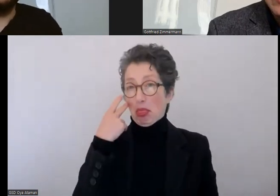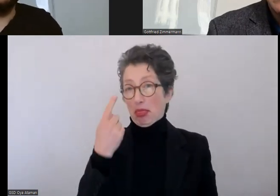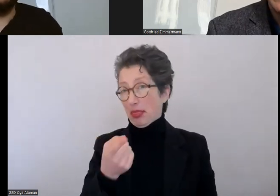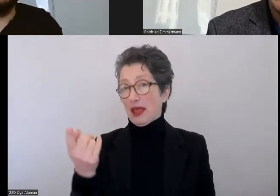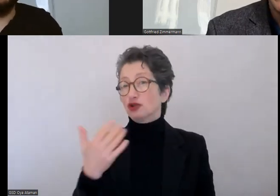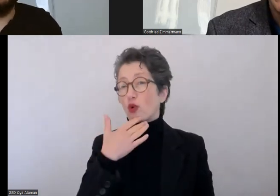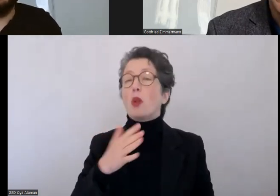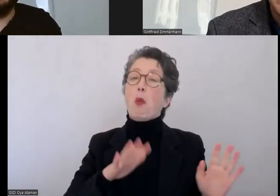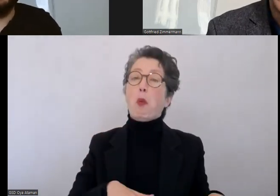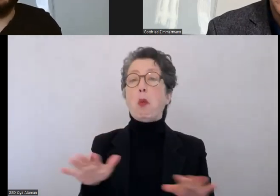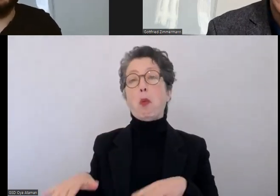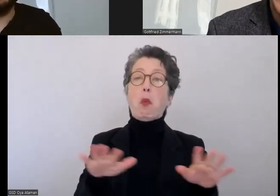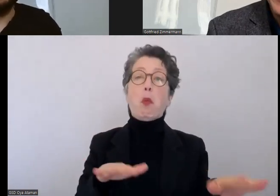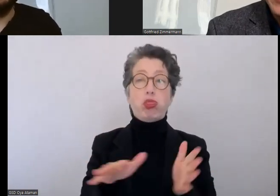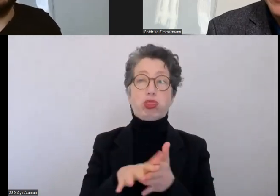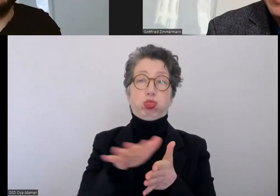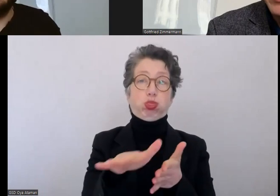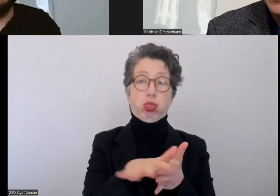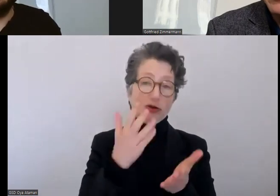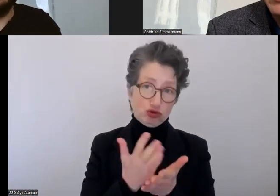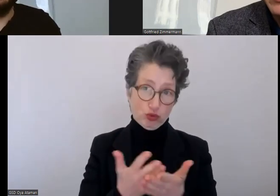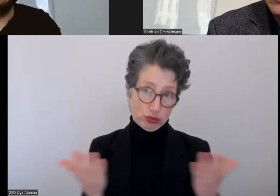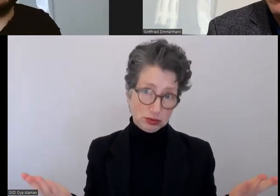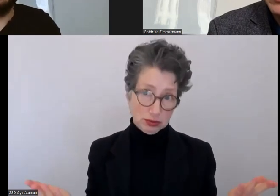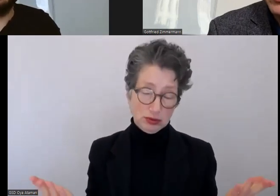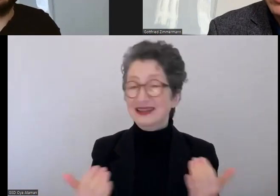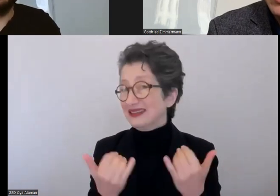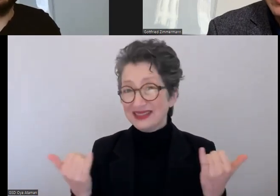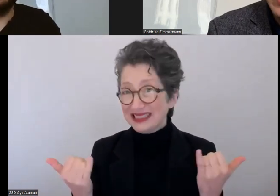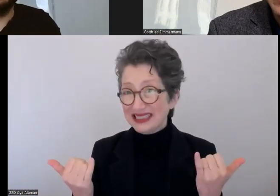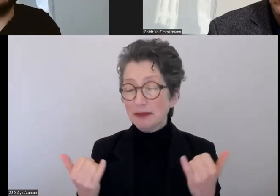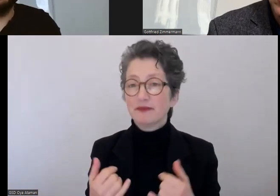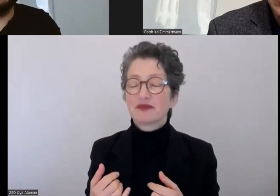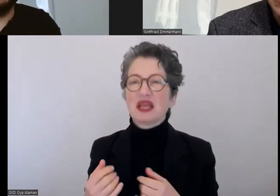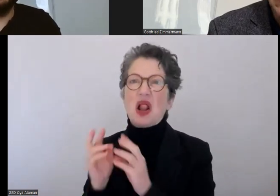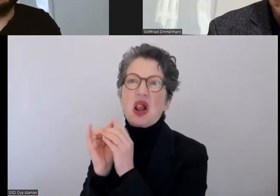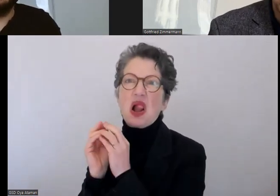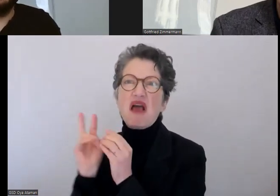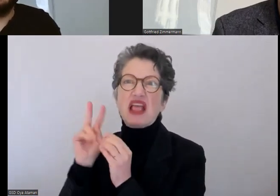Zeit verplempert hat, damit, dass man sich erstmal gestritten hat, wer eigentlich